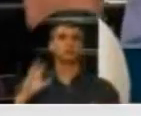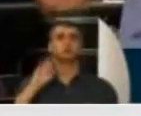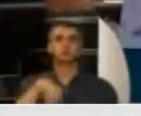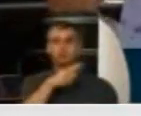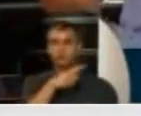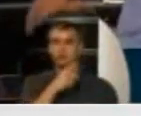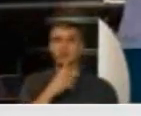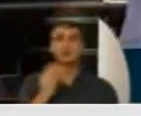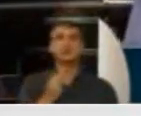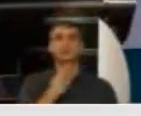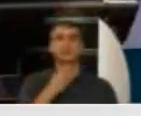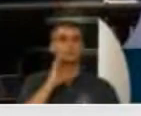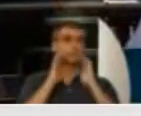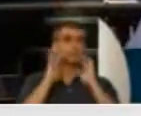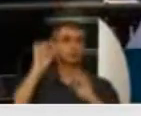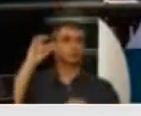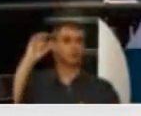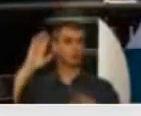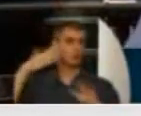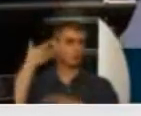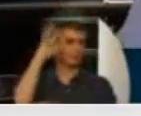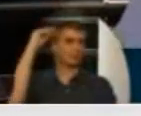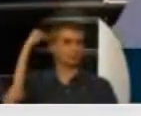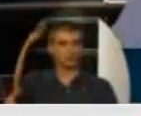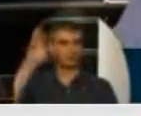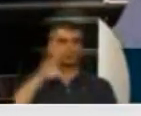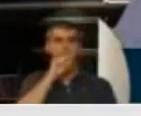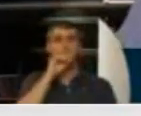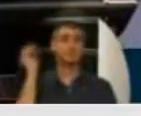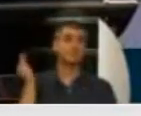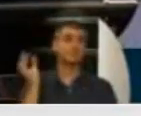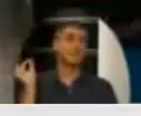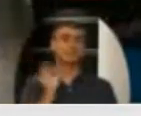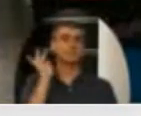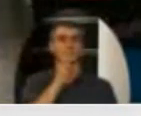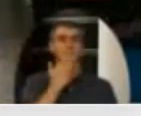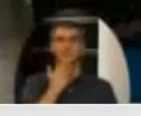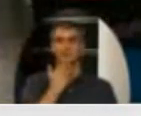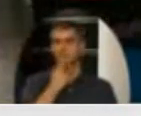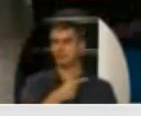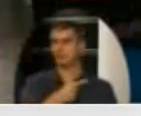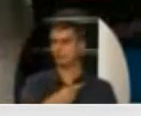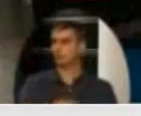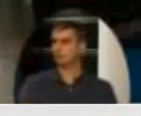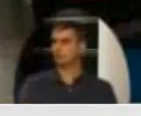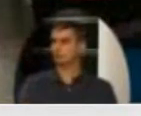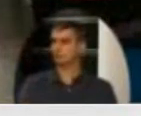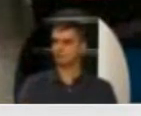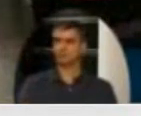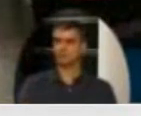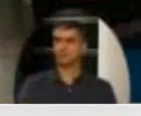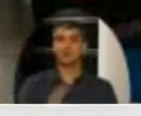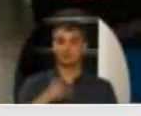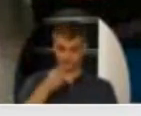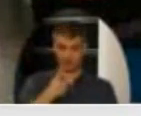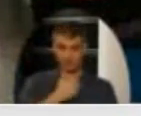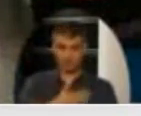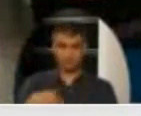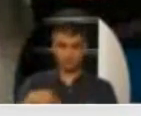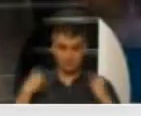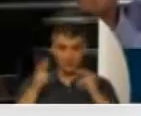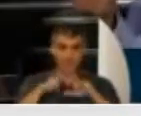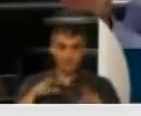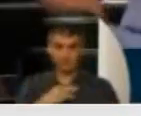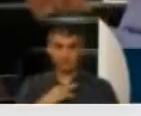דברים שבכלי תקשורת הממלכתיים שלהם מופיעים. חמור ככל שיהיה, חמור ככל שיהיה. צריך לומר האם לאלה אנחנו רוצים לתת את